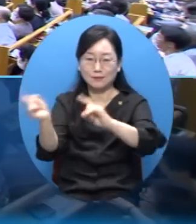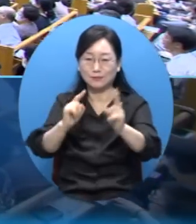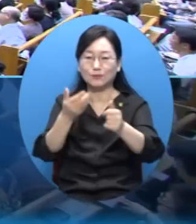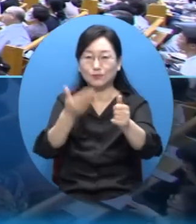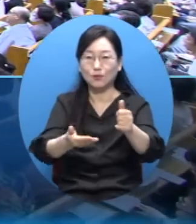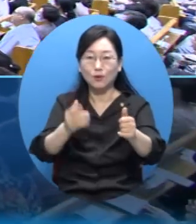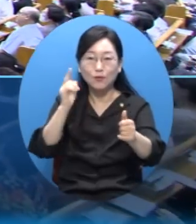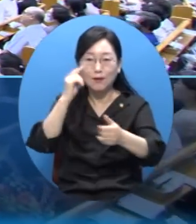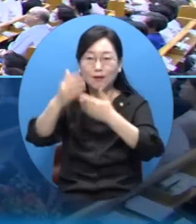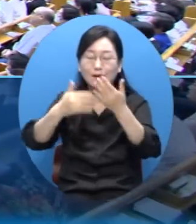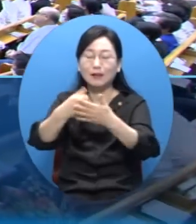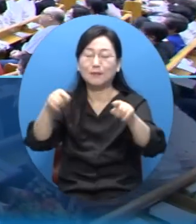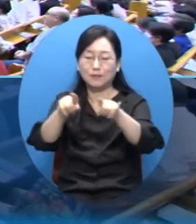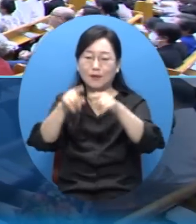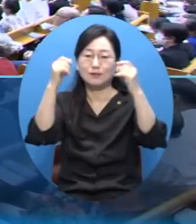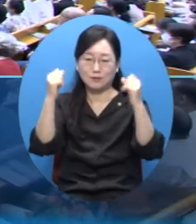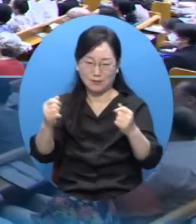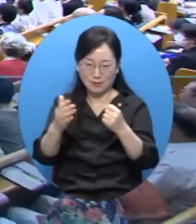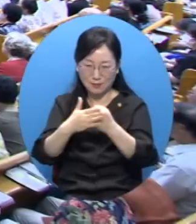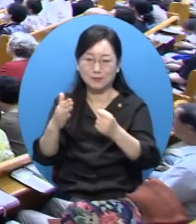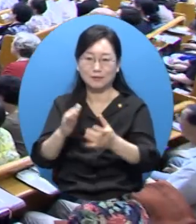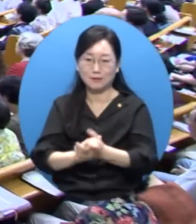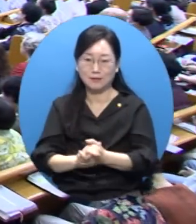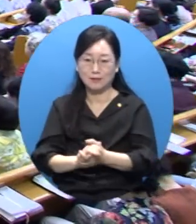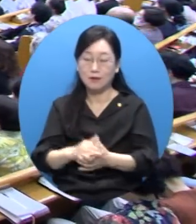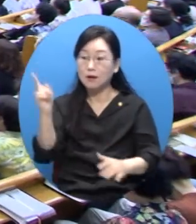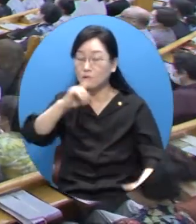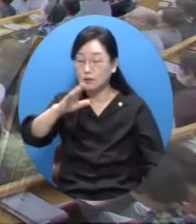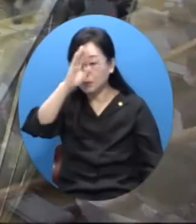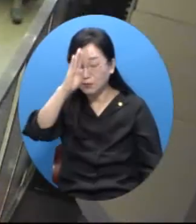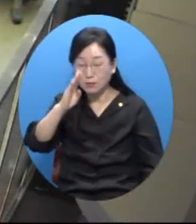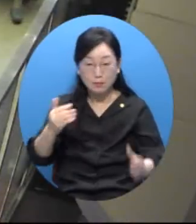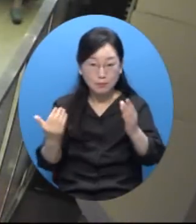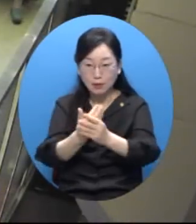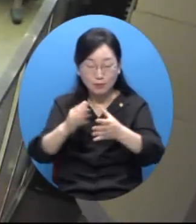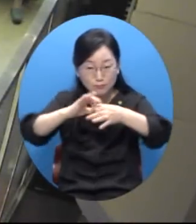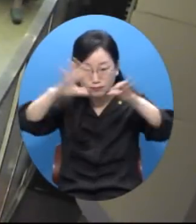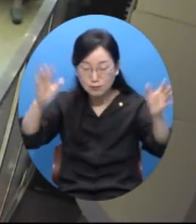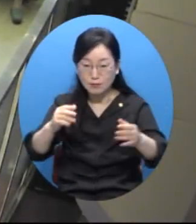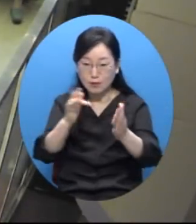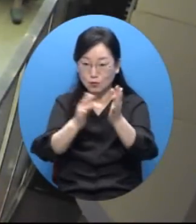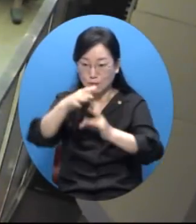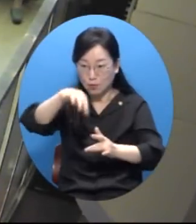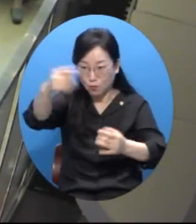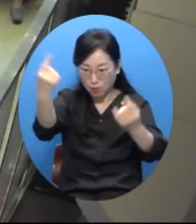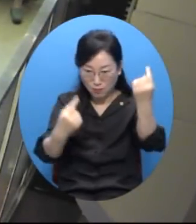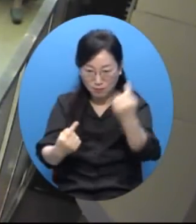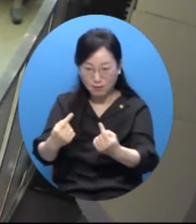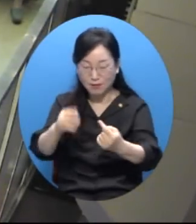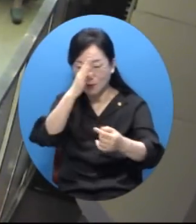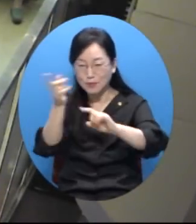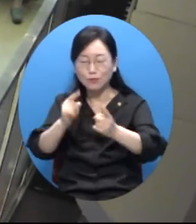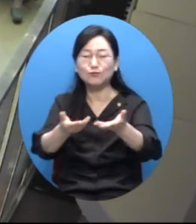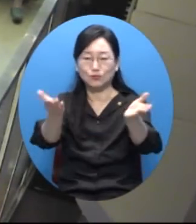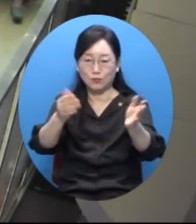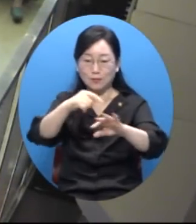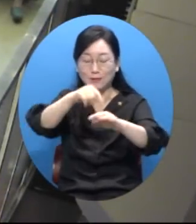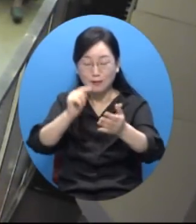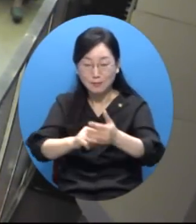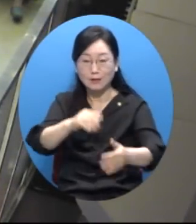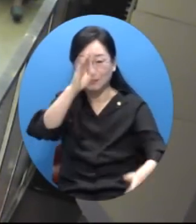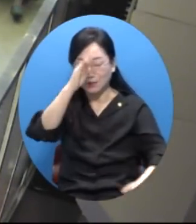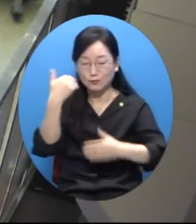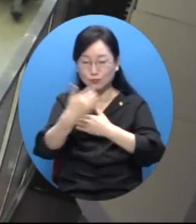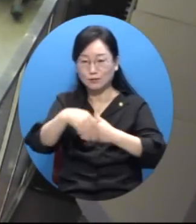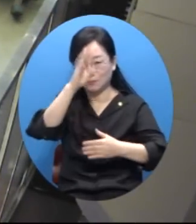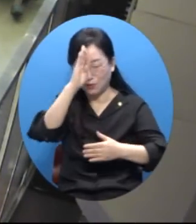이는 하나님이 함께 하셨습니다. 어떤 병에 걸렸든지 예수께 나오기만 하면 고침을 받는 것입니다. 마음의 병에 고침을 받고